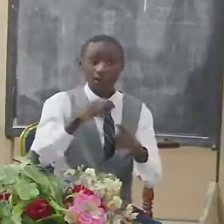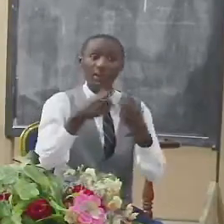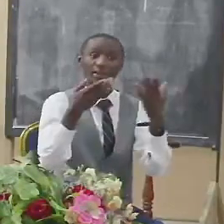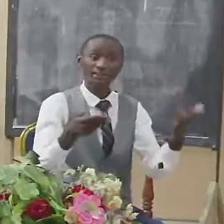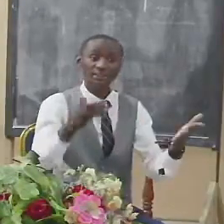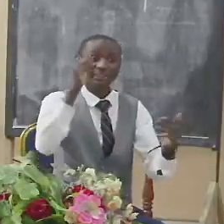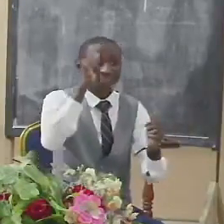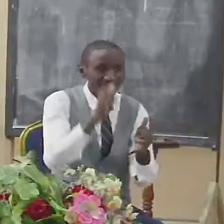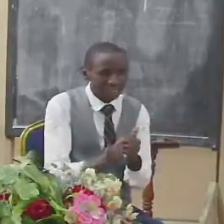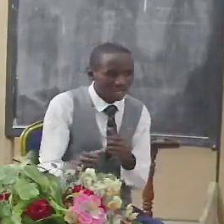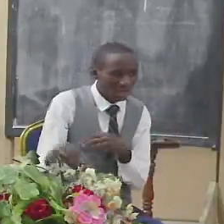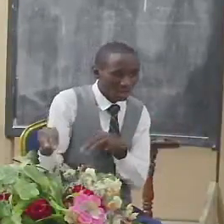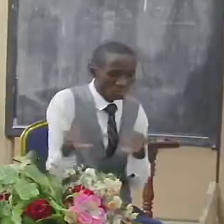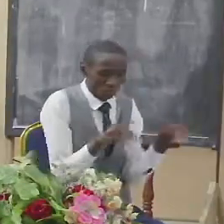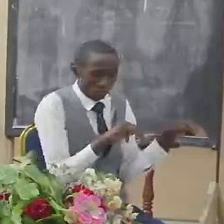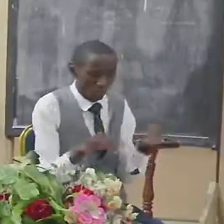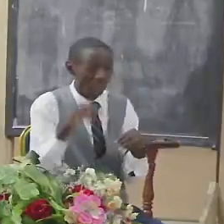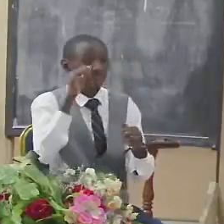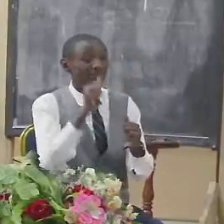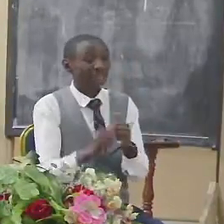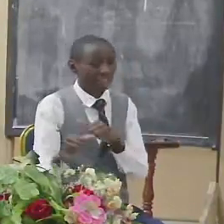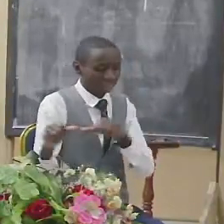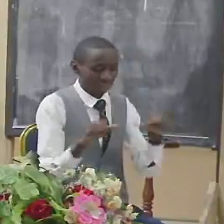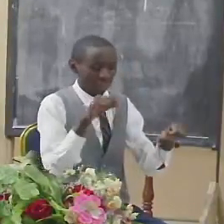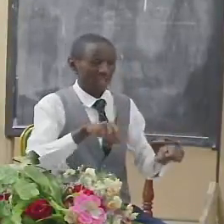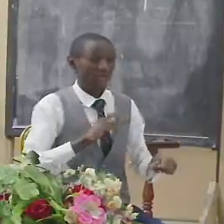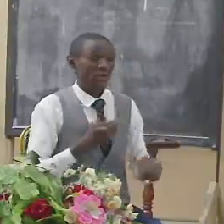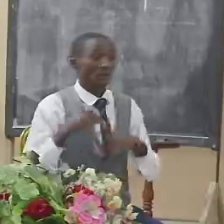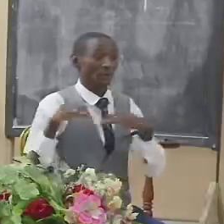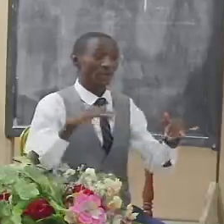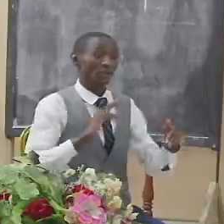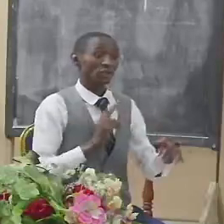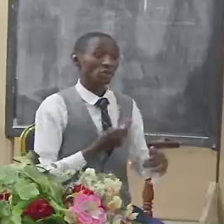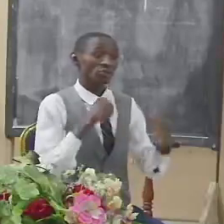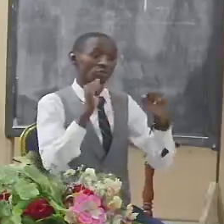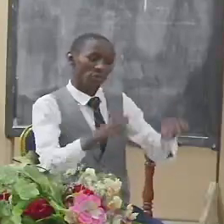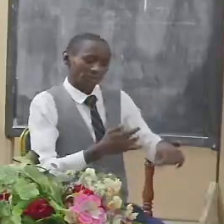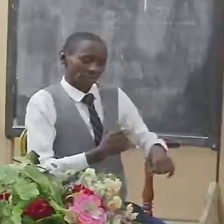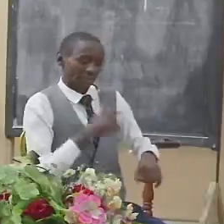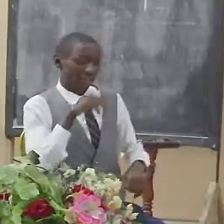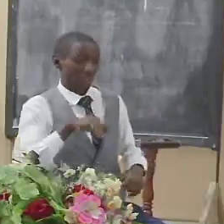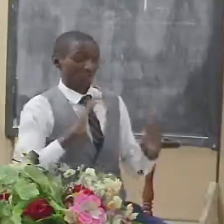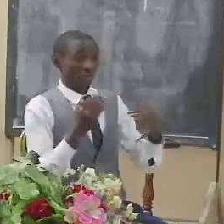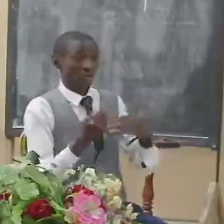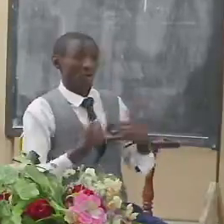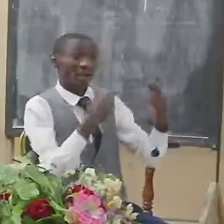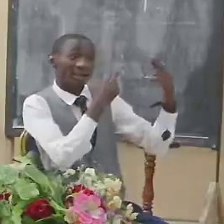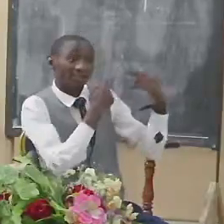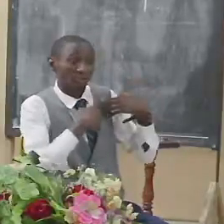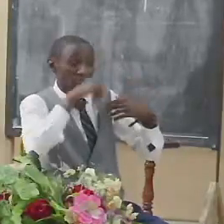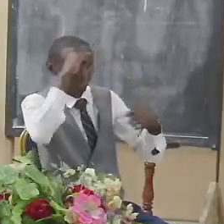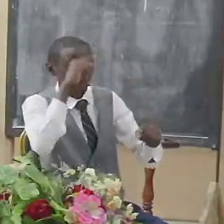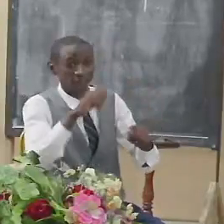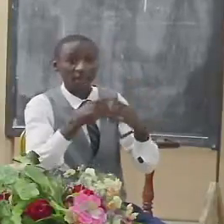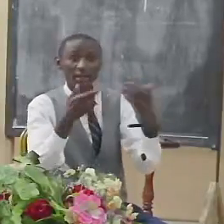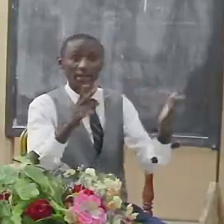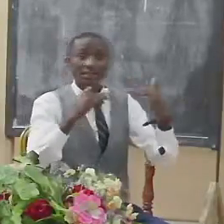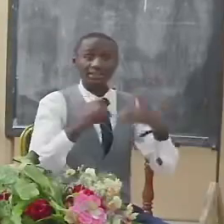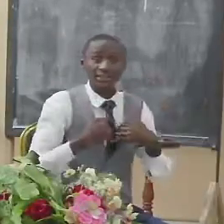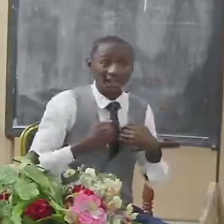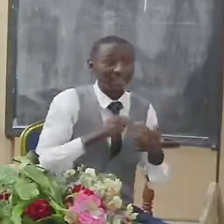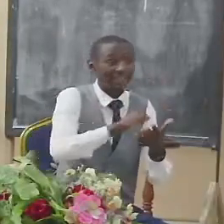Chaque mouvement. Kila geste que kila nous faisons. Tendo, kila tendo yetu nafanya tunapashwa kuhisi ya kwamba tuko na majukumu